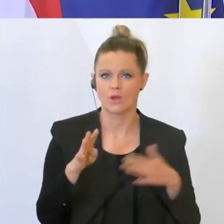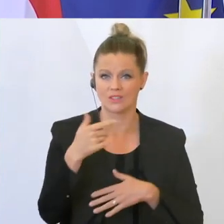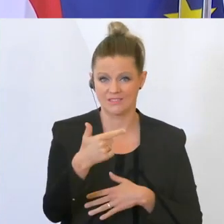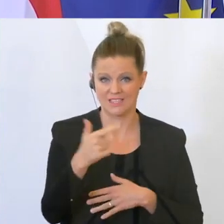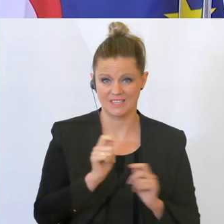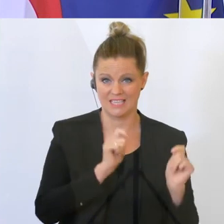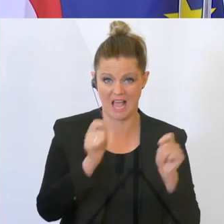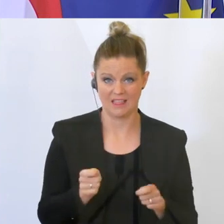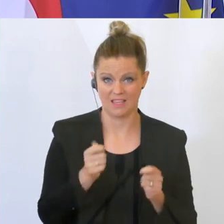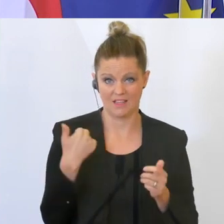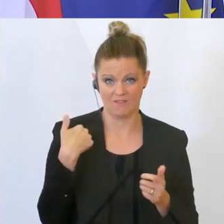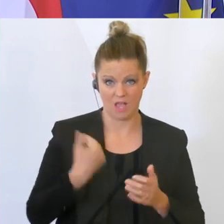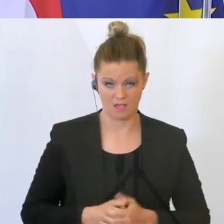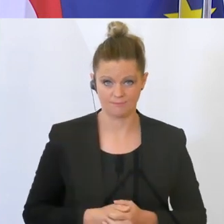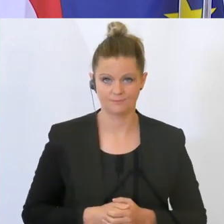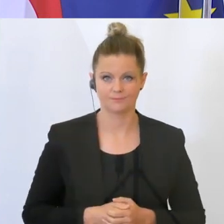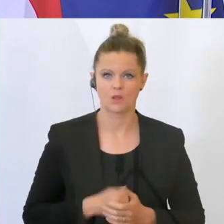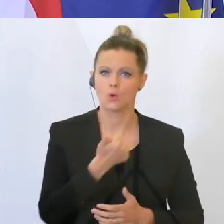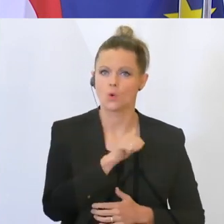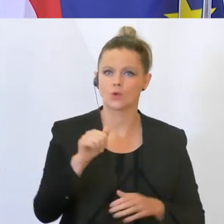111.922 Anträge, die eingegangen sind,